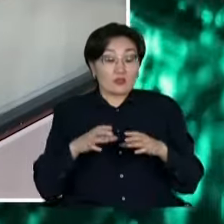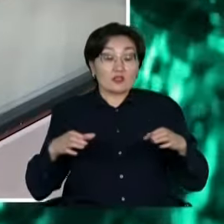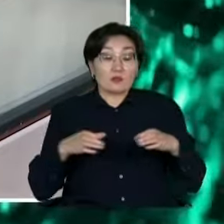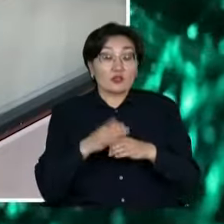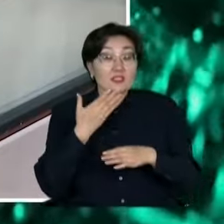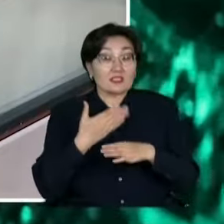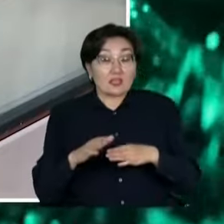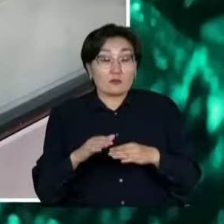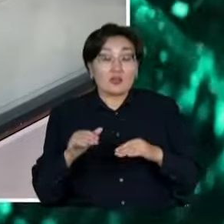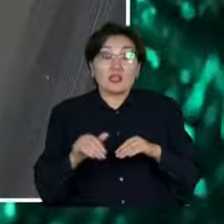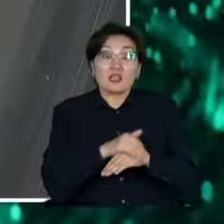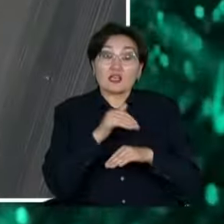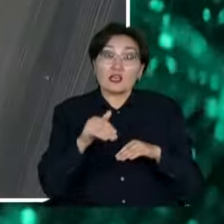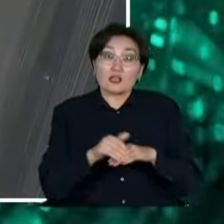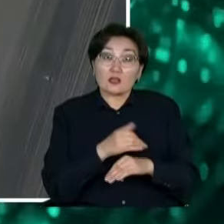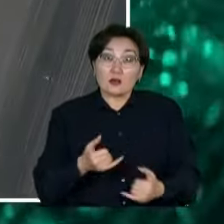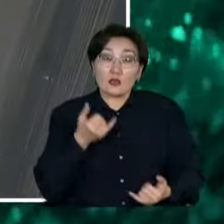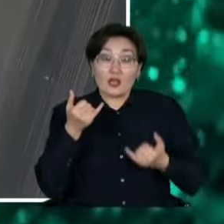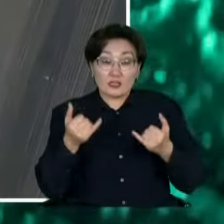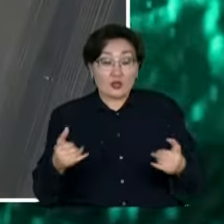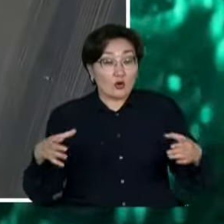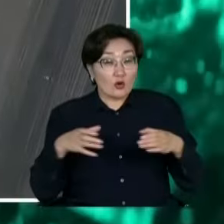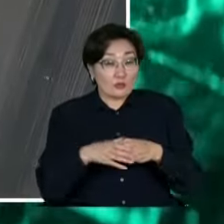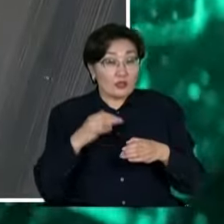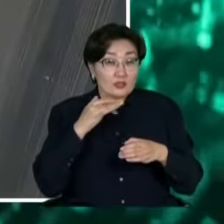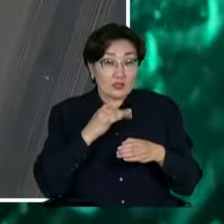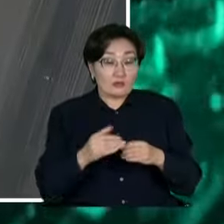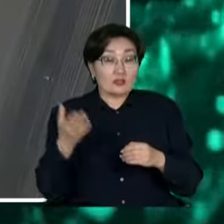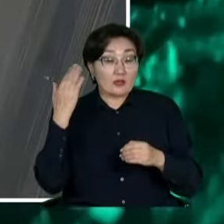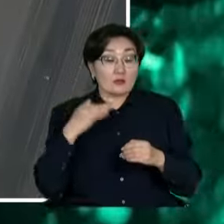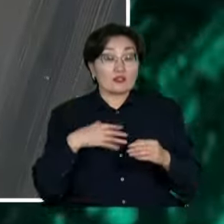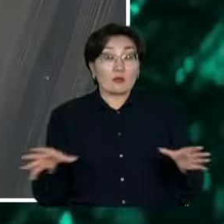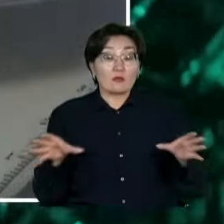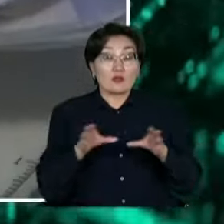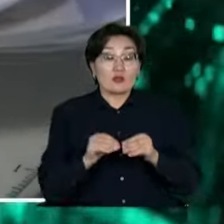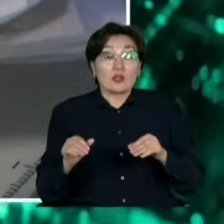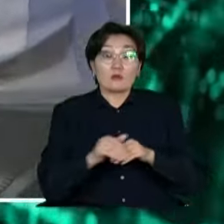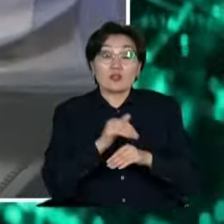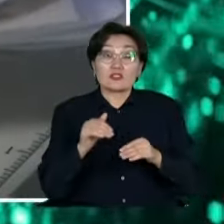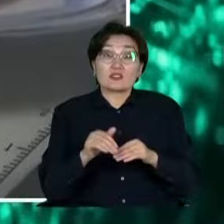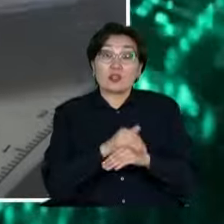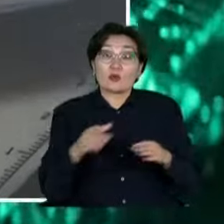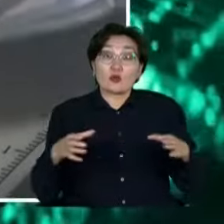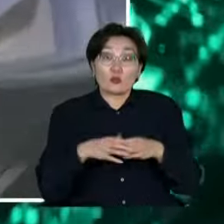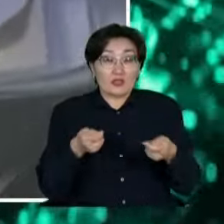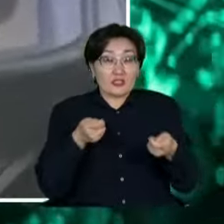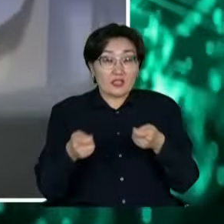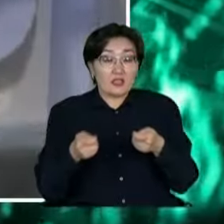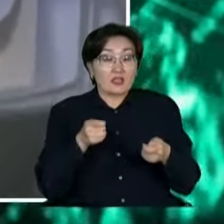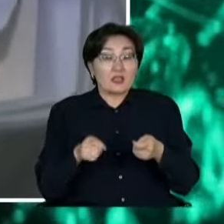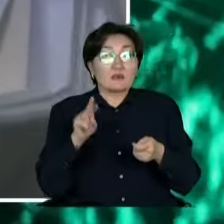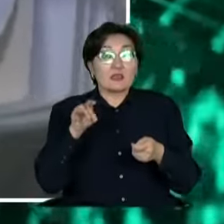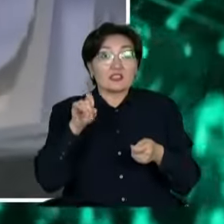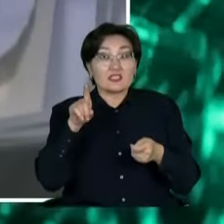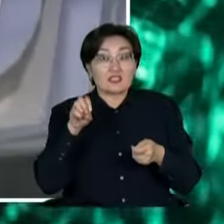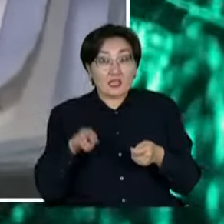бөлік, қайырымдылық жасауға арналғандары да жетіп артылады. Жақында біз біргеміз қайырымдылық қорының басшысы Перизат